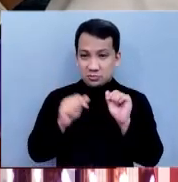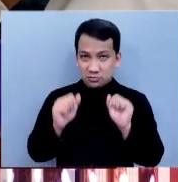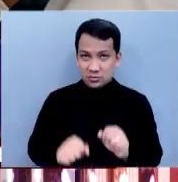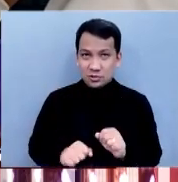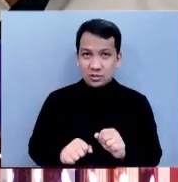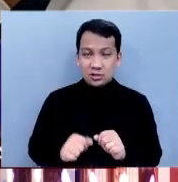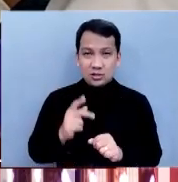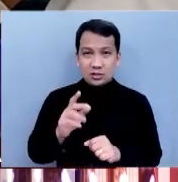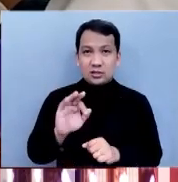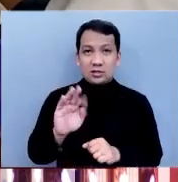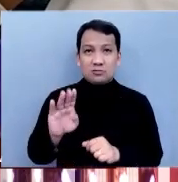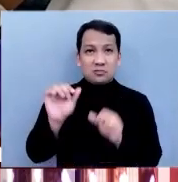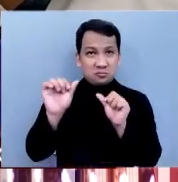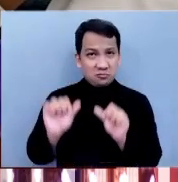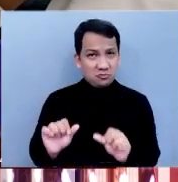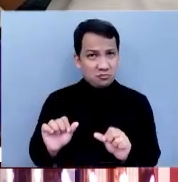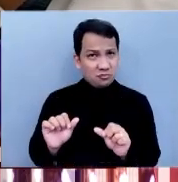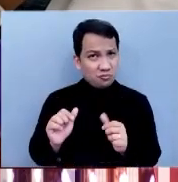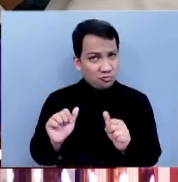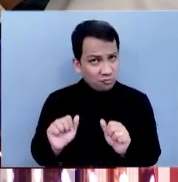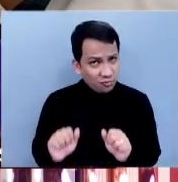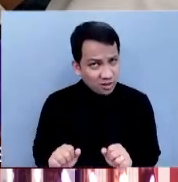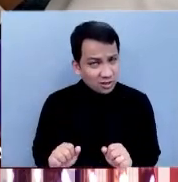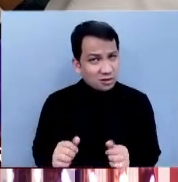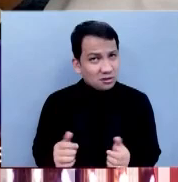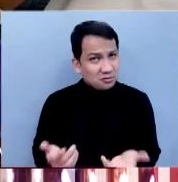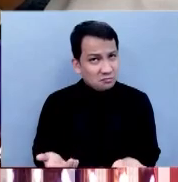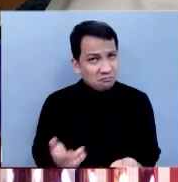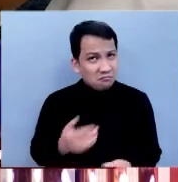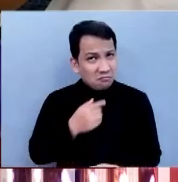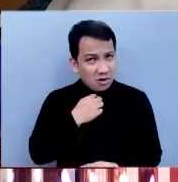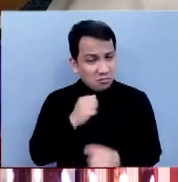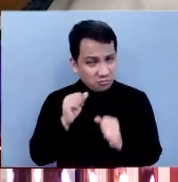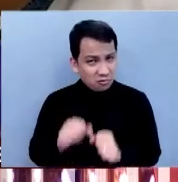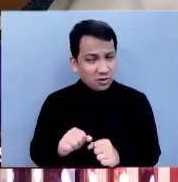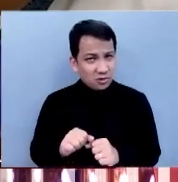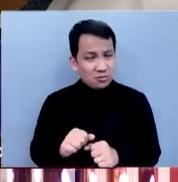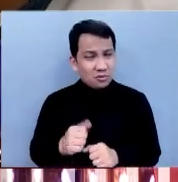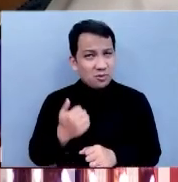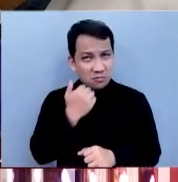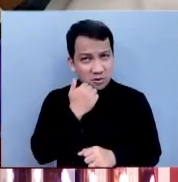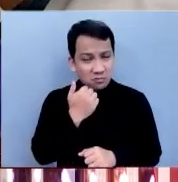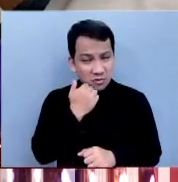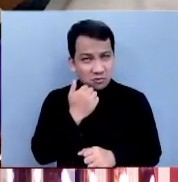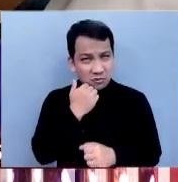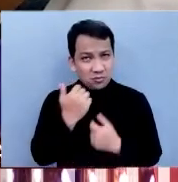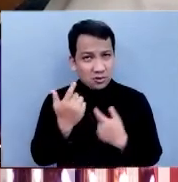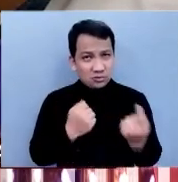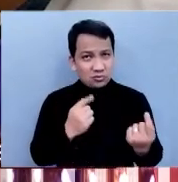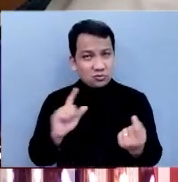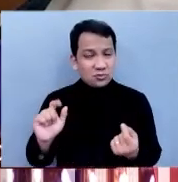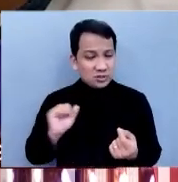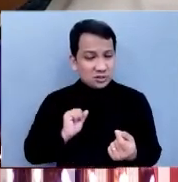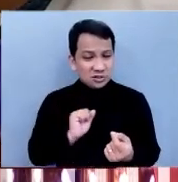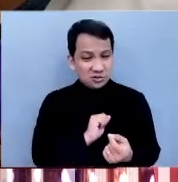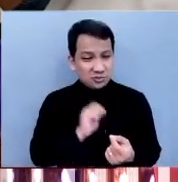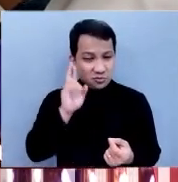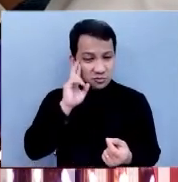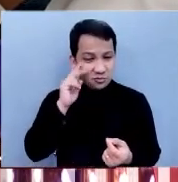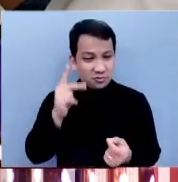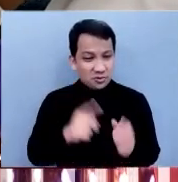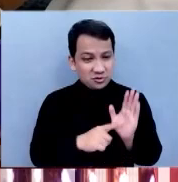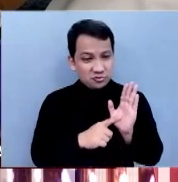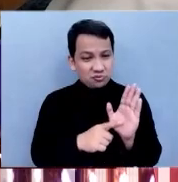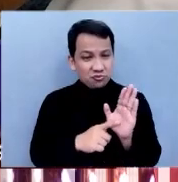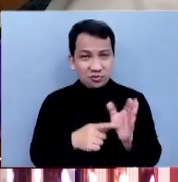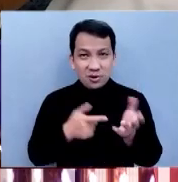sa FB Live. So, clearly speaking, meron mo ba siyang na-violate na anything na pinakita niya ito?